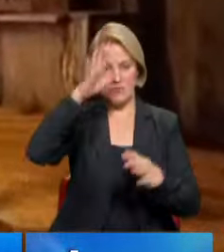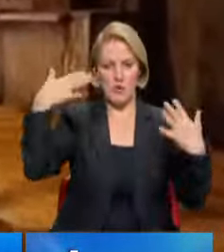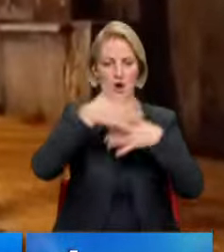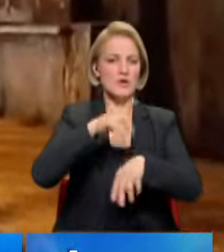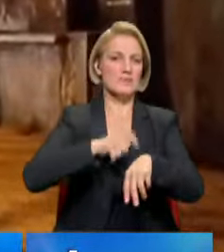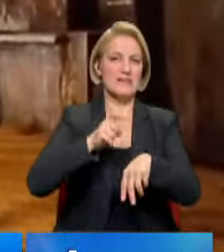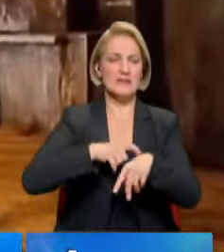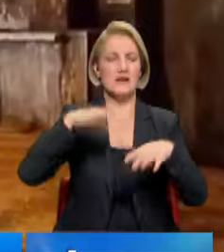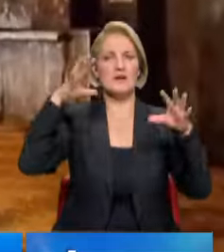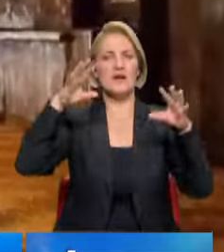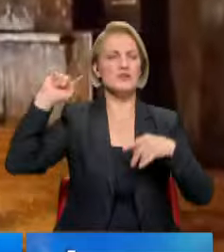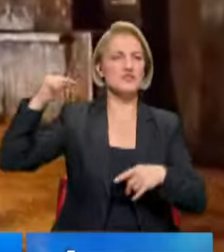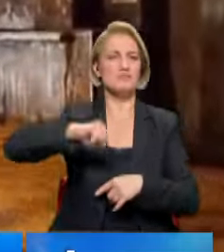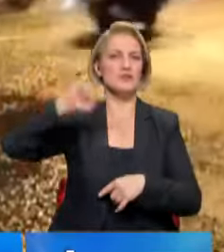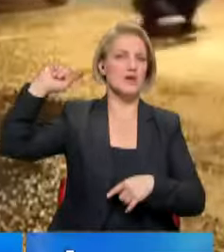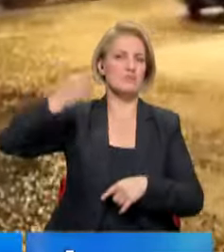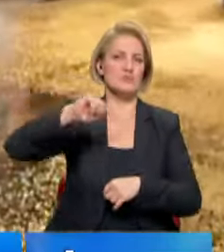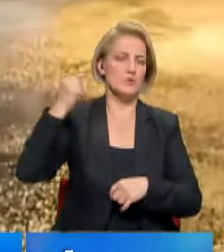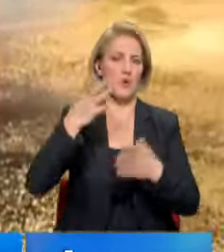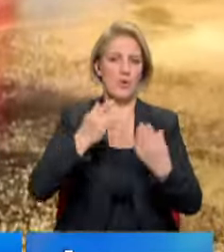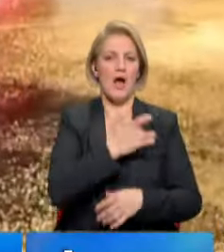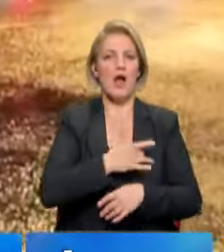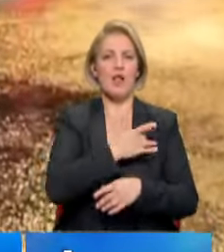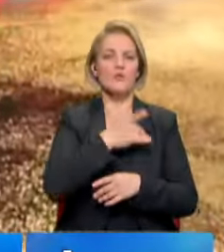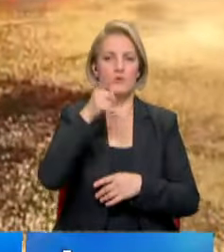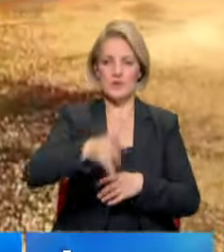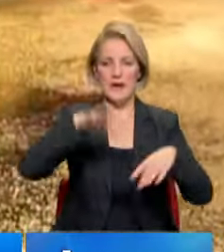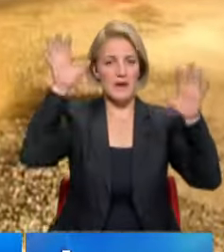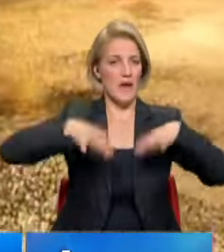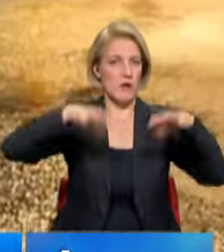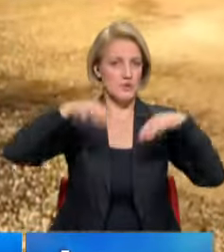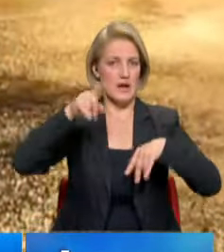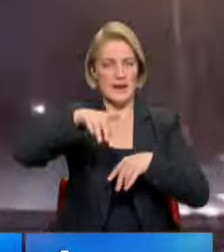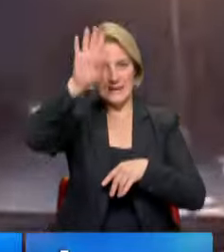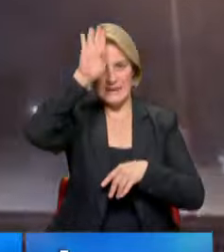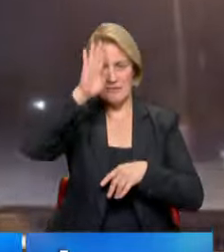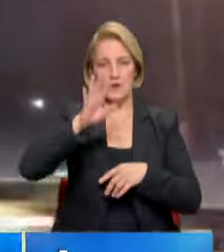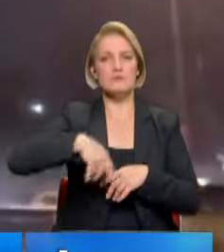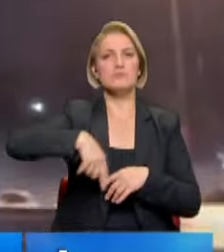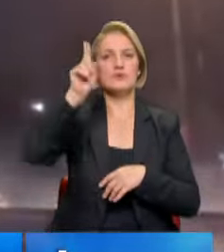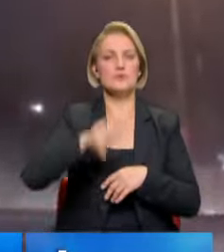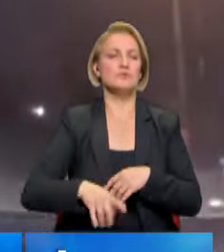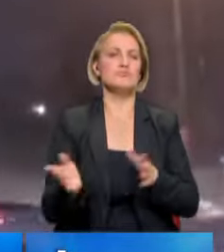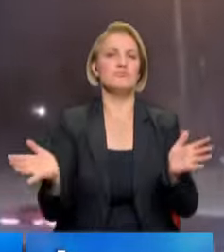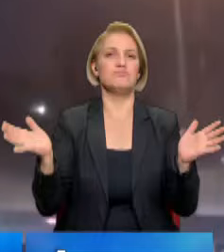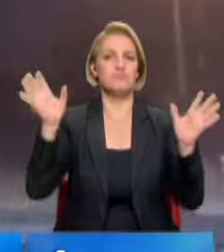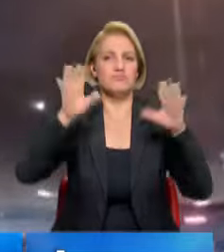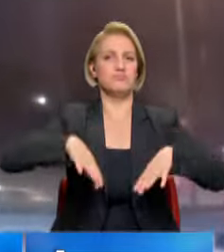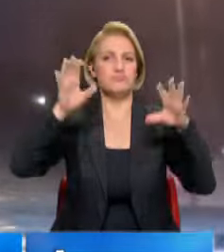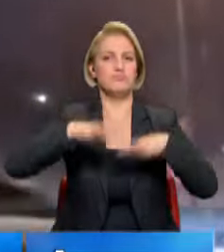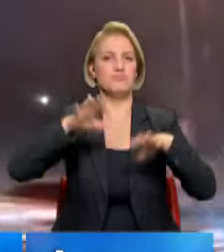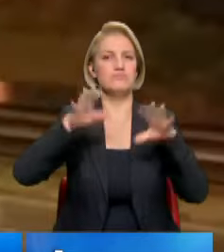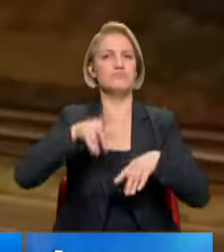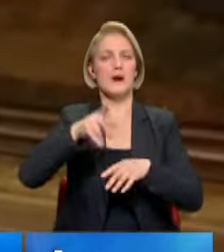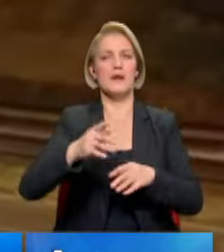akşam saatlerinde gökyüzü şimşeklerle aydınlandı. Anadolu yakasının etkisi altına aldı yağışlar. İstanbul'da gün boyu etkisini sürdürmesi beklenen yağışlı